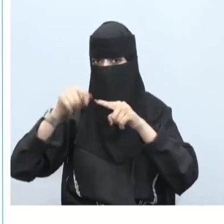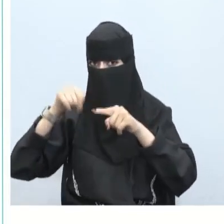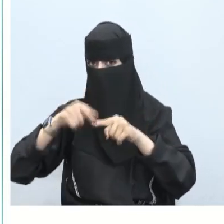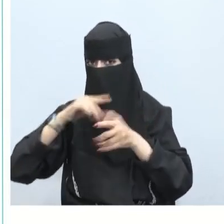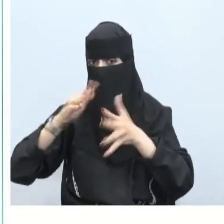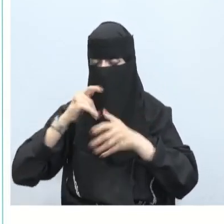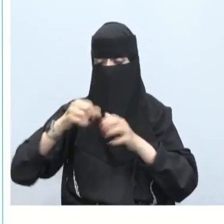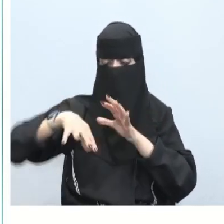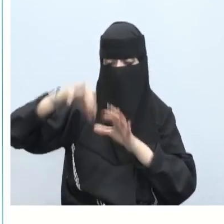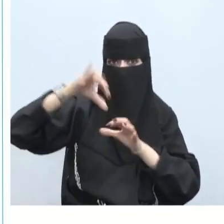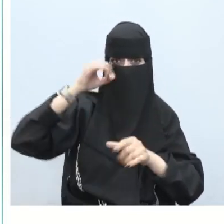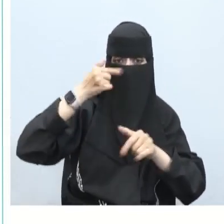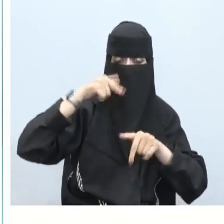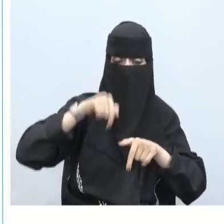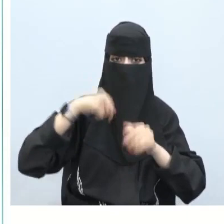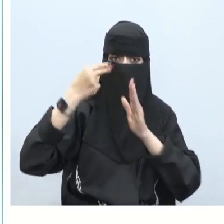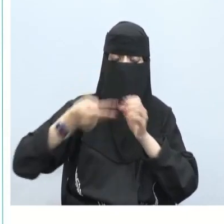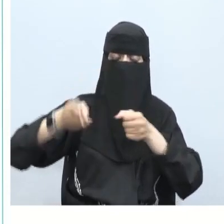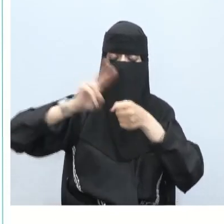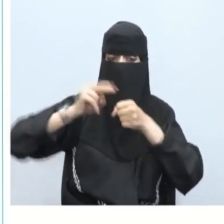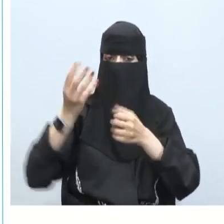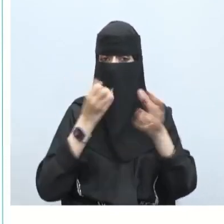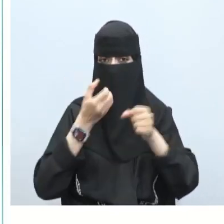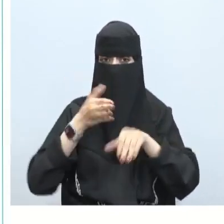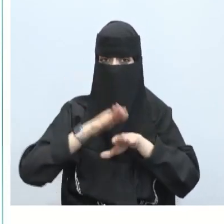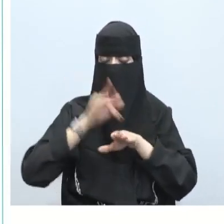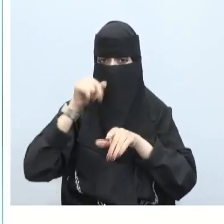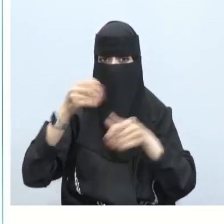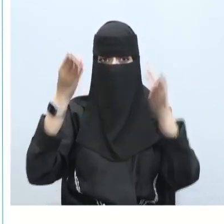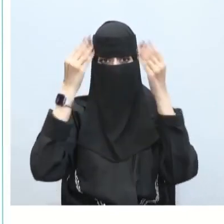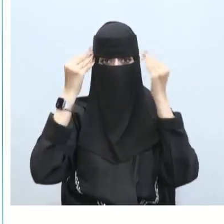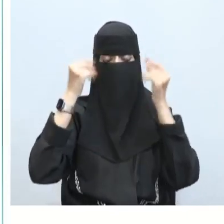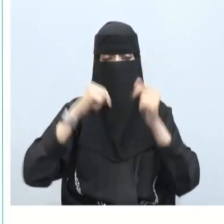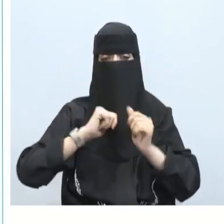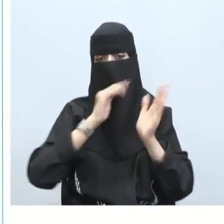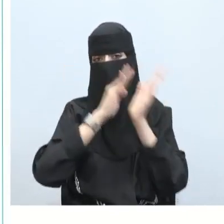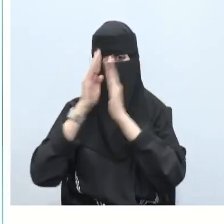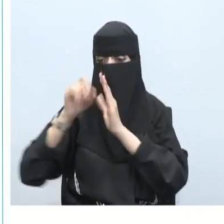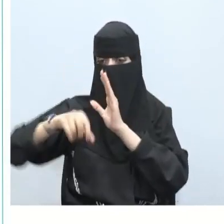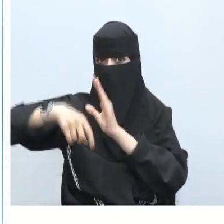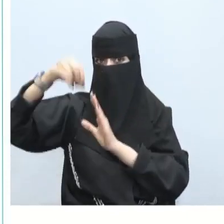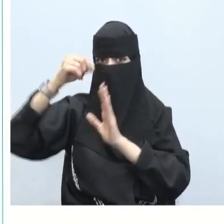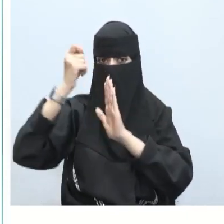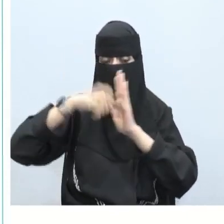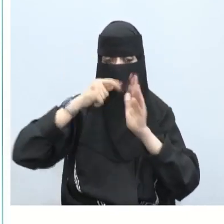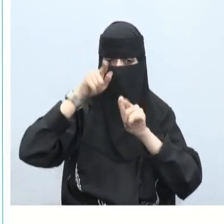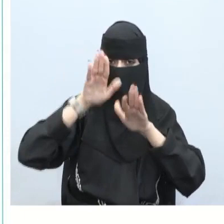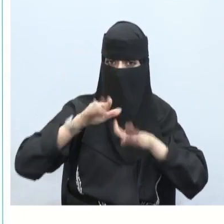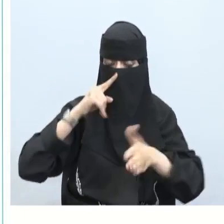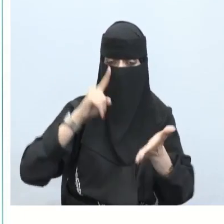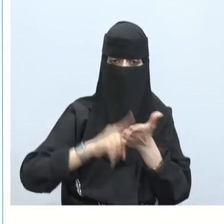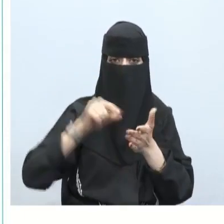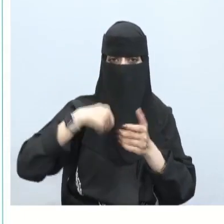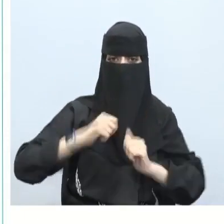مثلا استخراجها وفلترتها والحصول على معلومات تقود الى اتخاذ قرار لذلك يجب ان